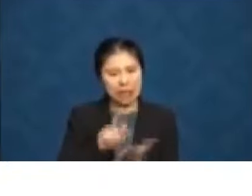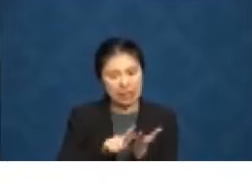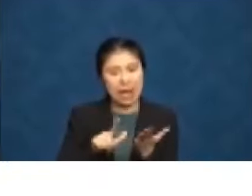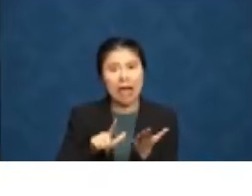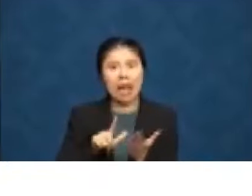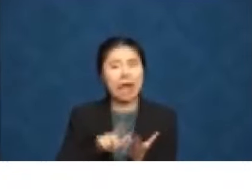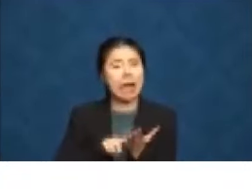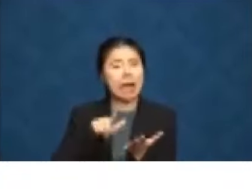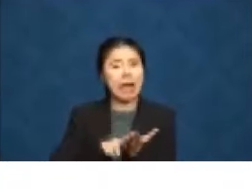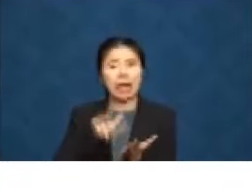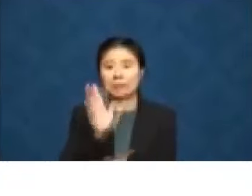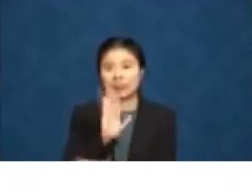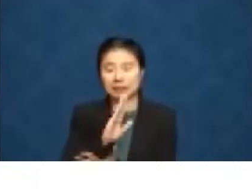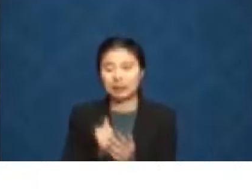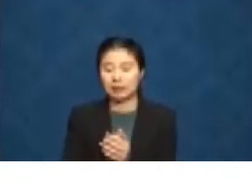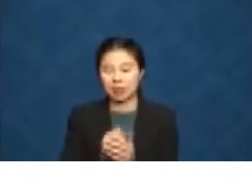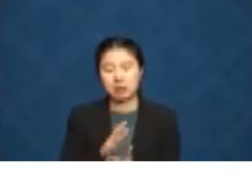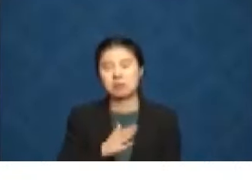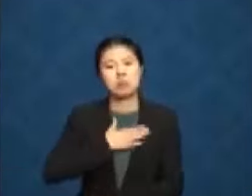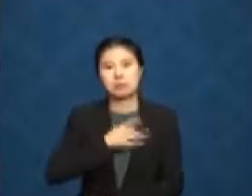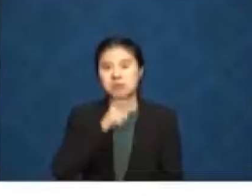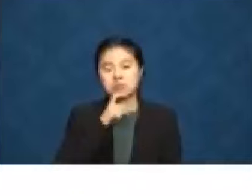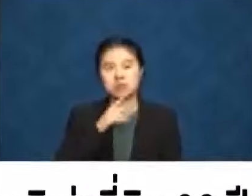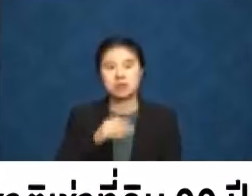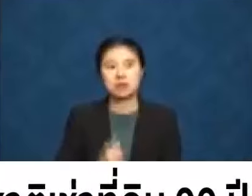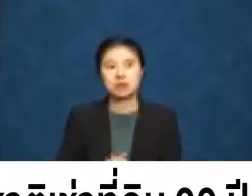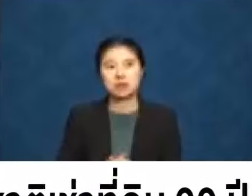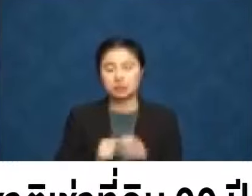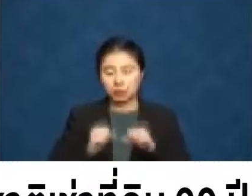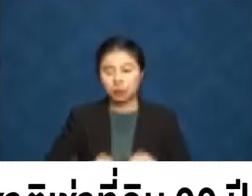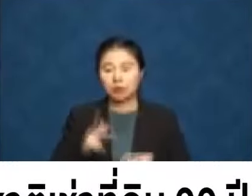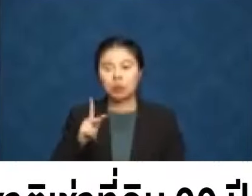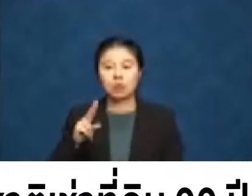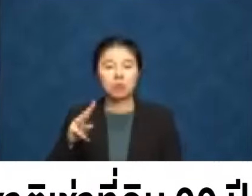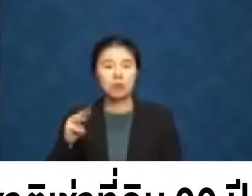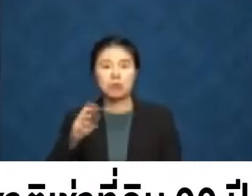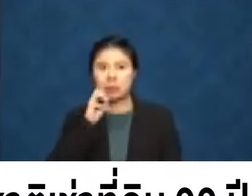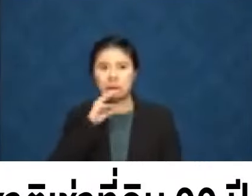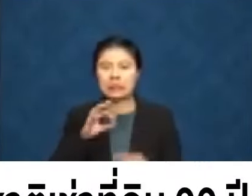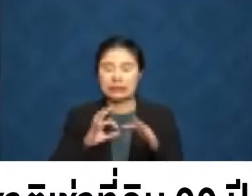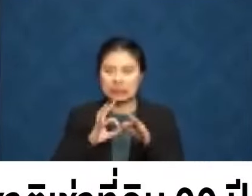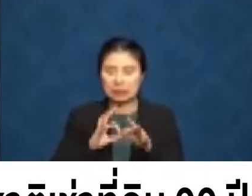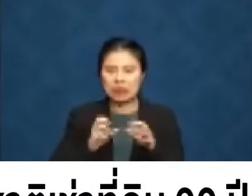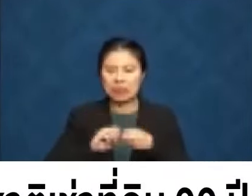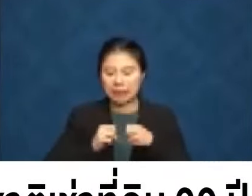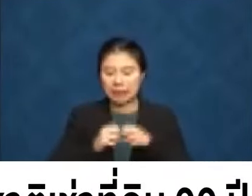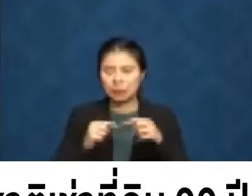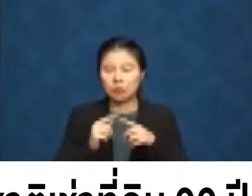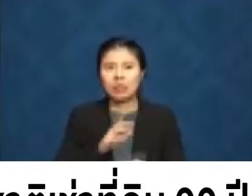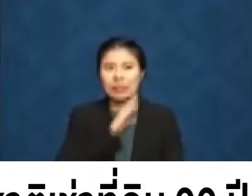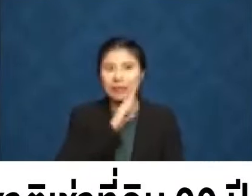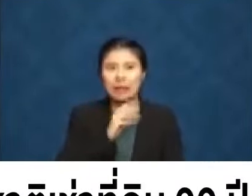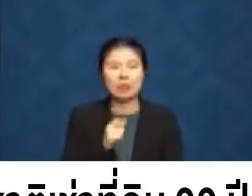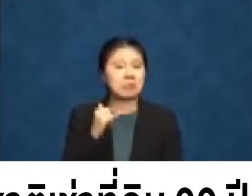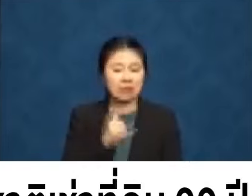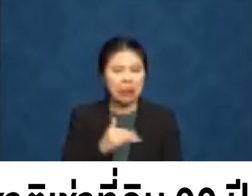องนี้นะครับเพราะว่ามติครม.มีผลอยู่หรือไม่อยู่ถ้ามีปัญหาโดนเหมือนกันหมดครับ